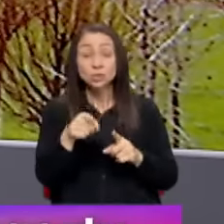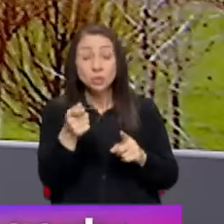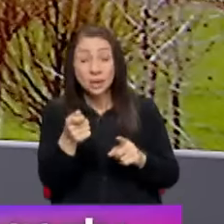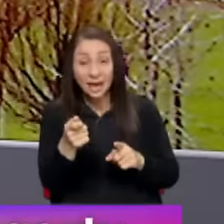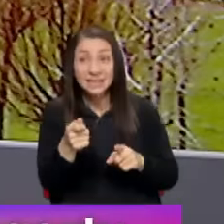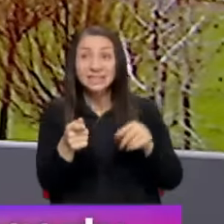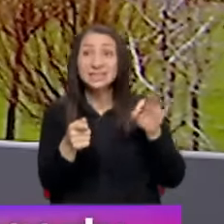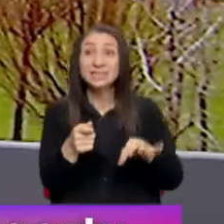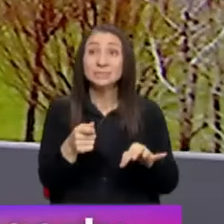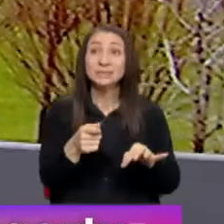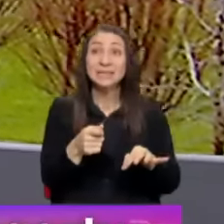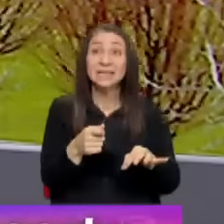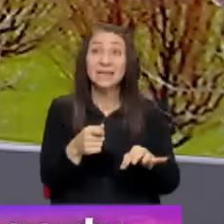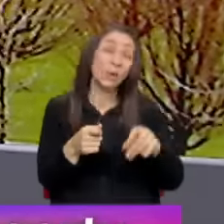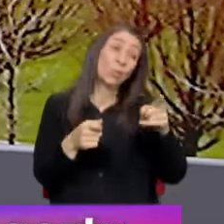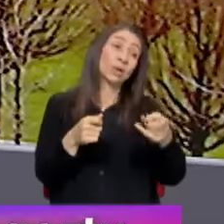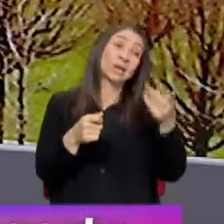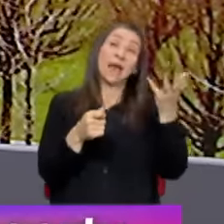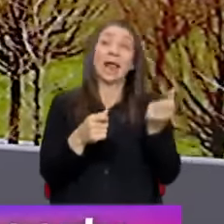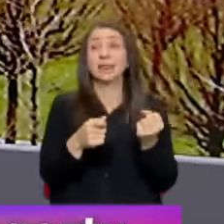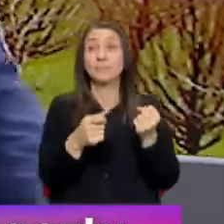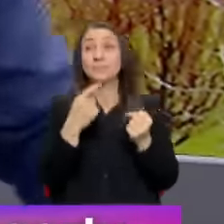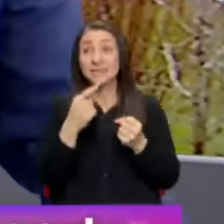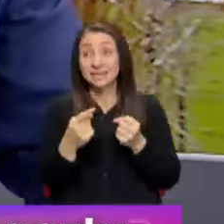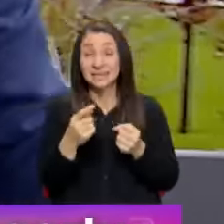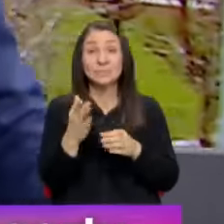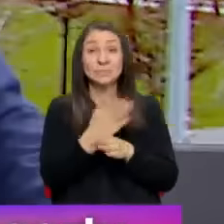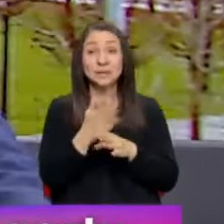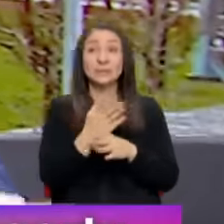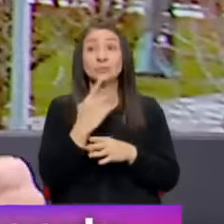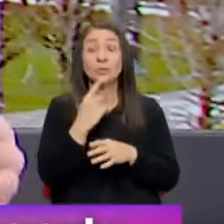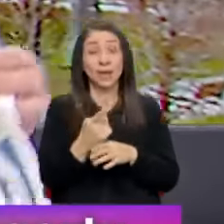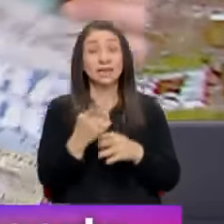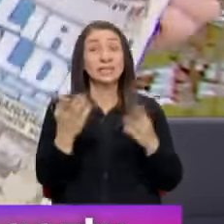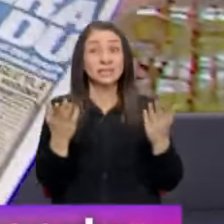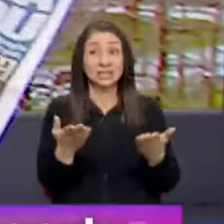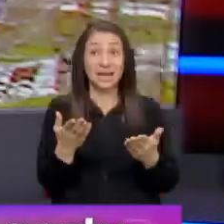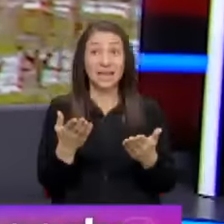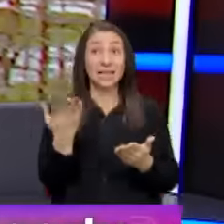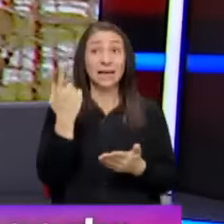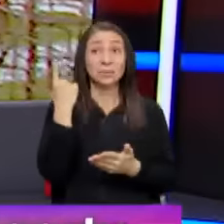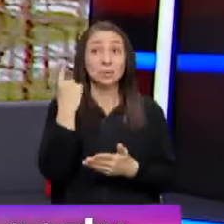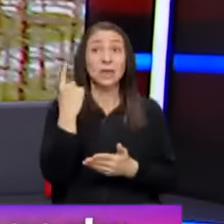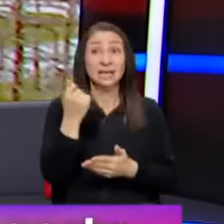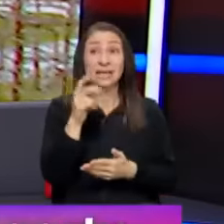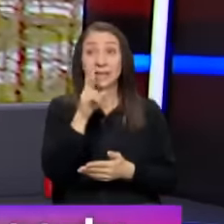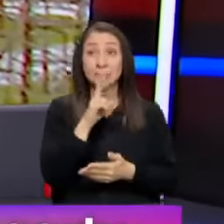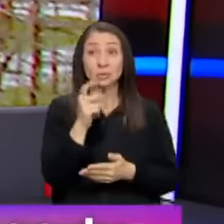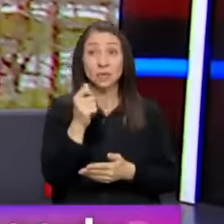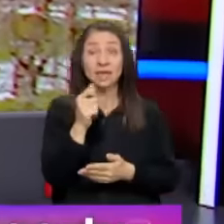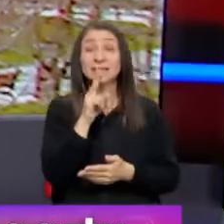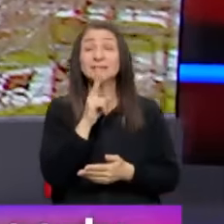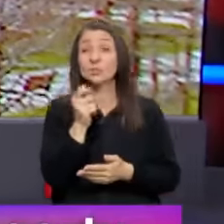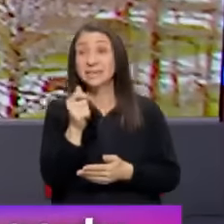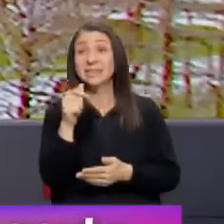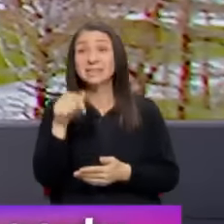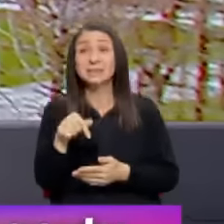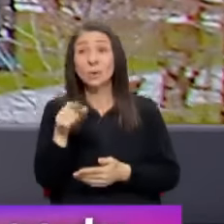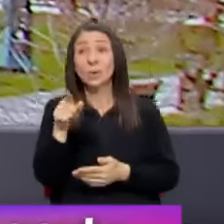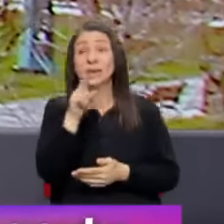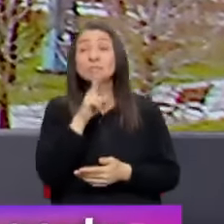kadardı. Şimdi bu kadar aldım dediğiniz ürünleri söyleyin. İşte daha düne kadar 200 lira 200 liraydı. Şimdi